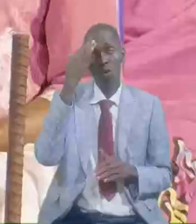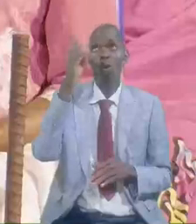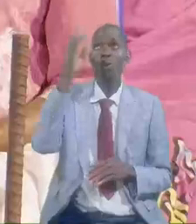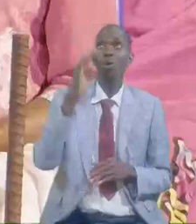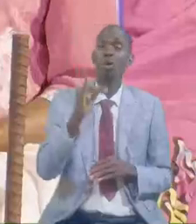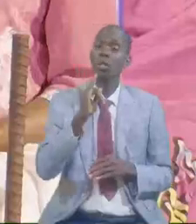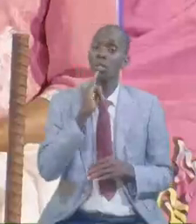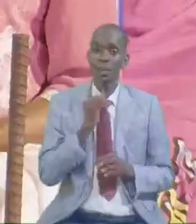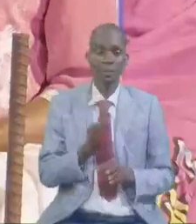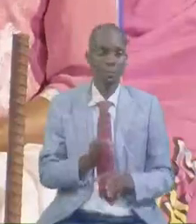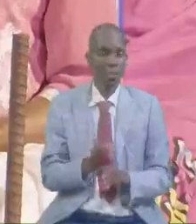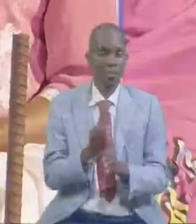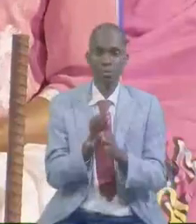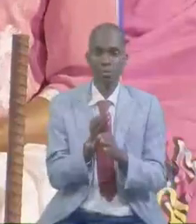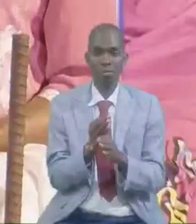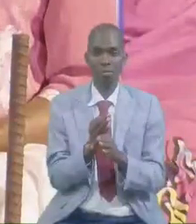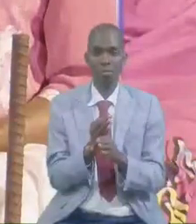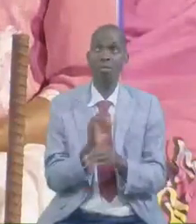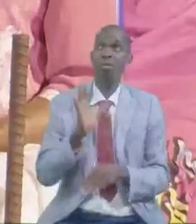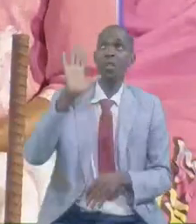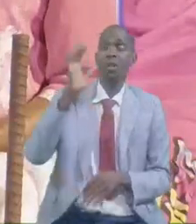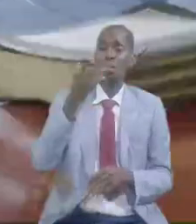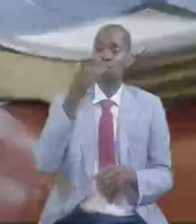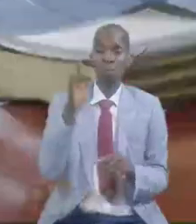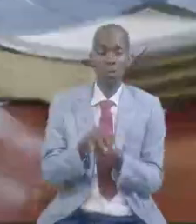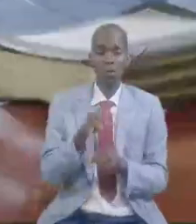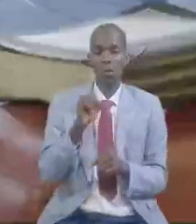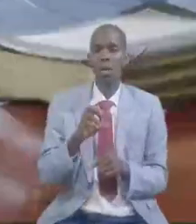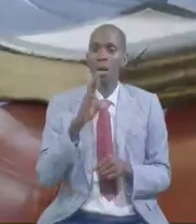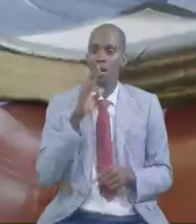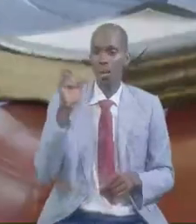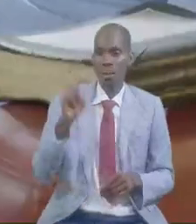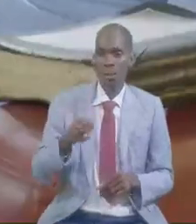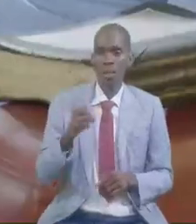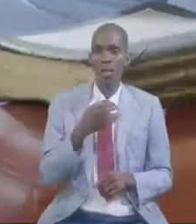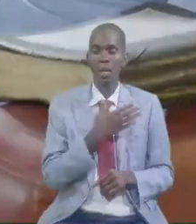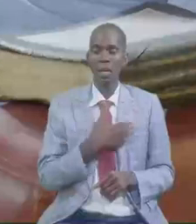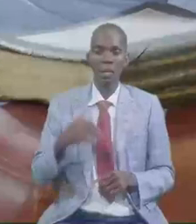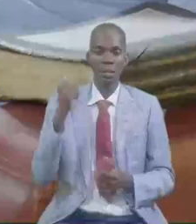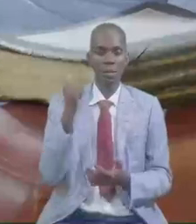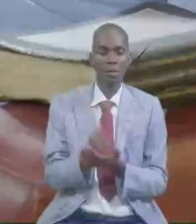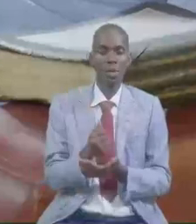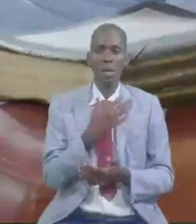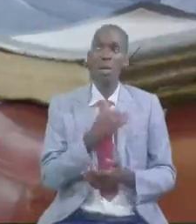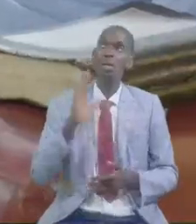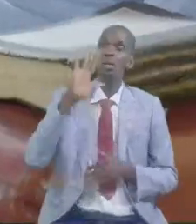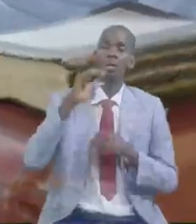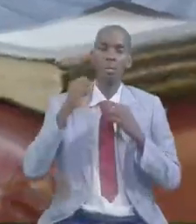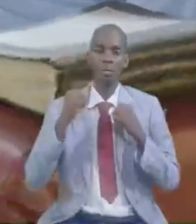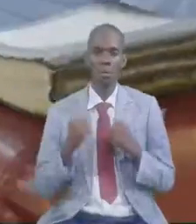fidèle. Ses promesses sont oui et amen. Et sa